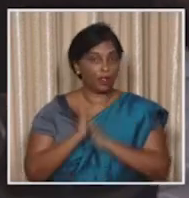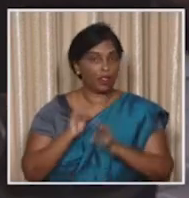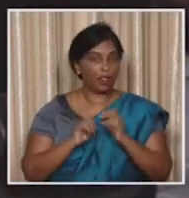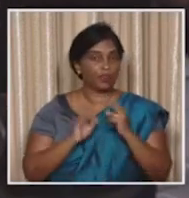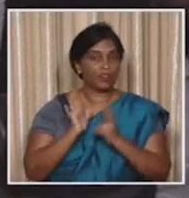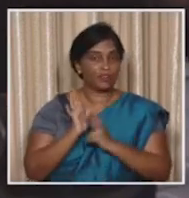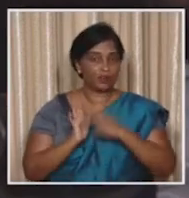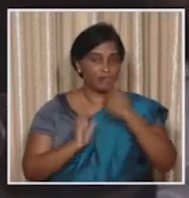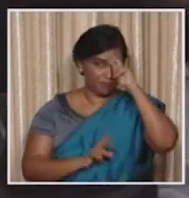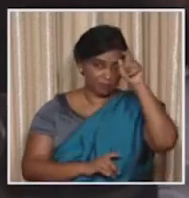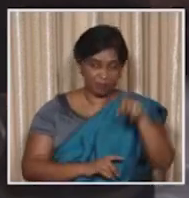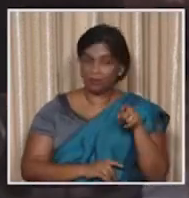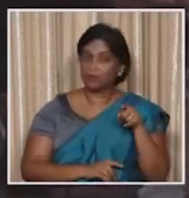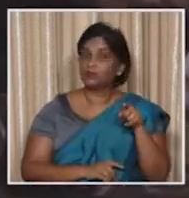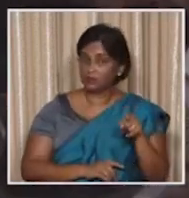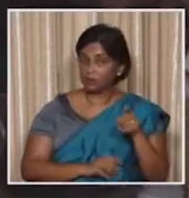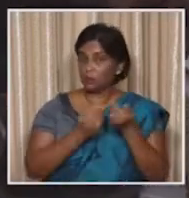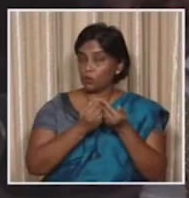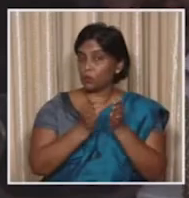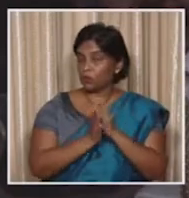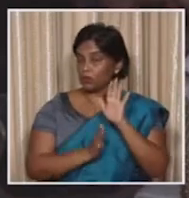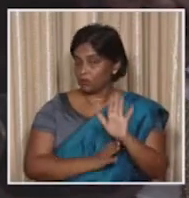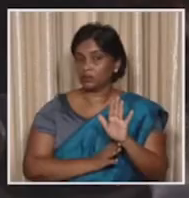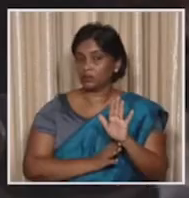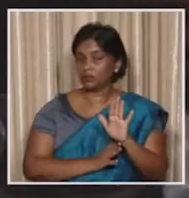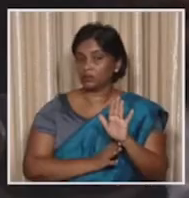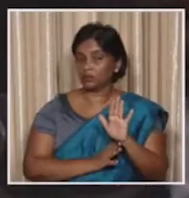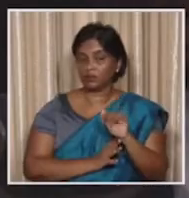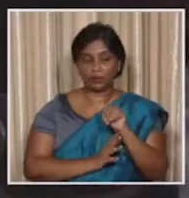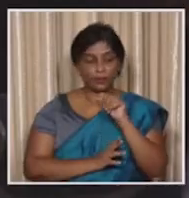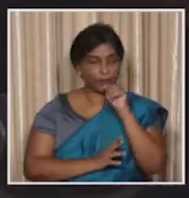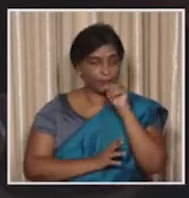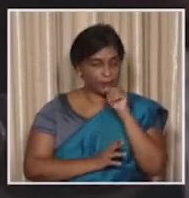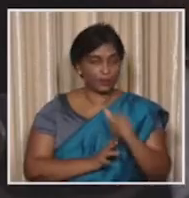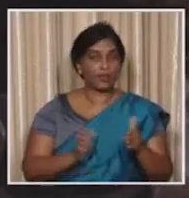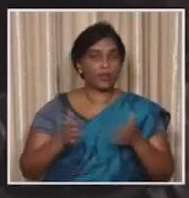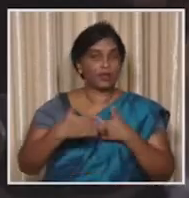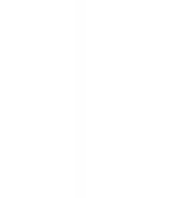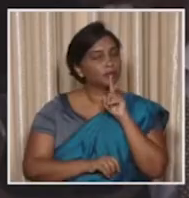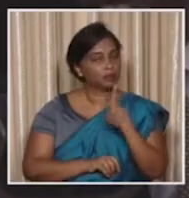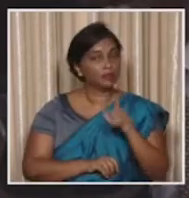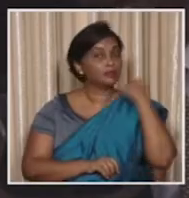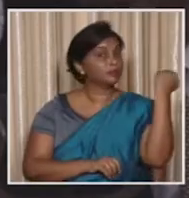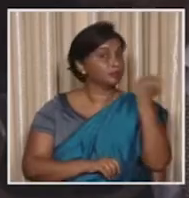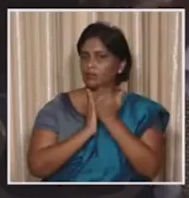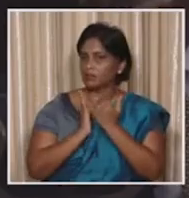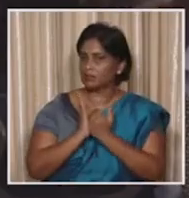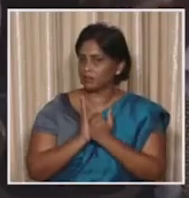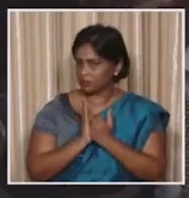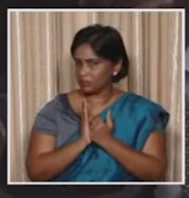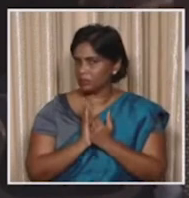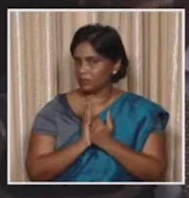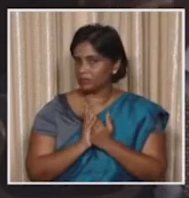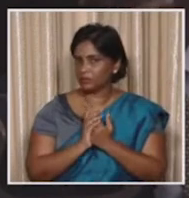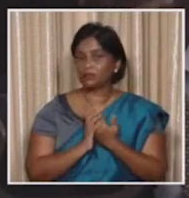அவர்கள் தன்னுடைய உத்தியோகபூர்வமான அமைச்சரவை நிலைப்பாடுகளை அறிவிக்கின்ற அவருடைய உரையிலே கூறிய கருத்துக்கள்